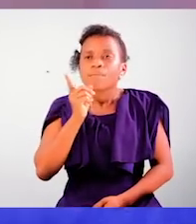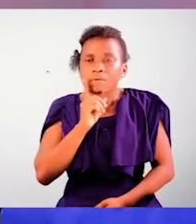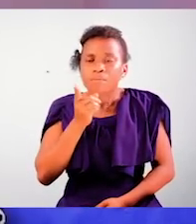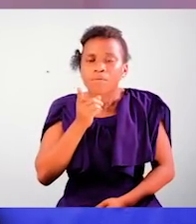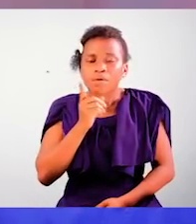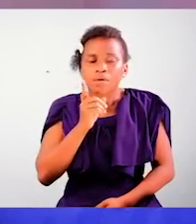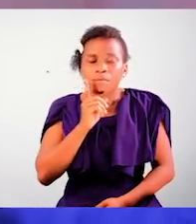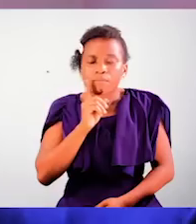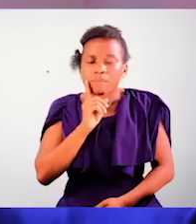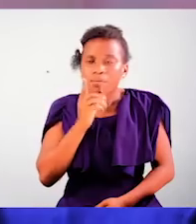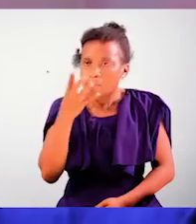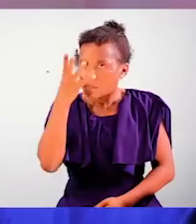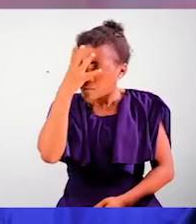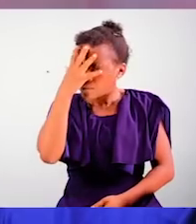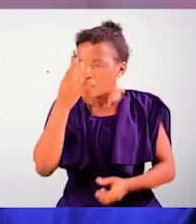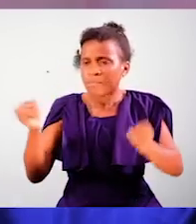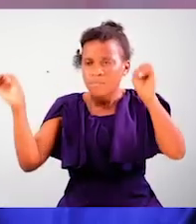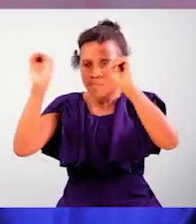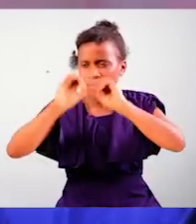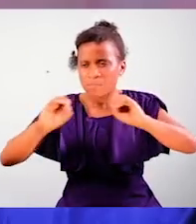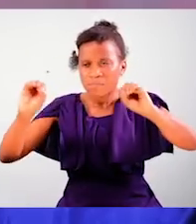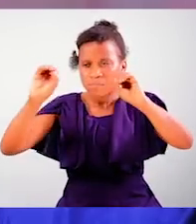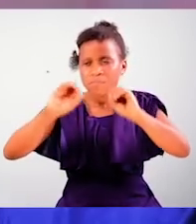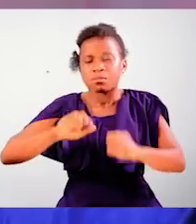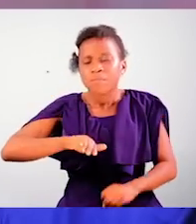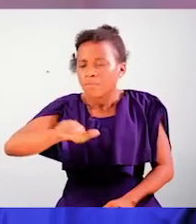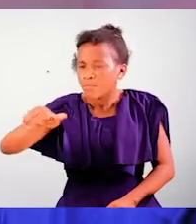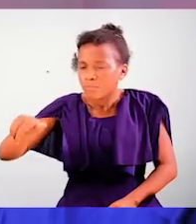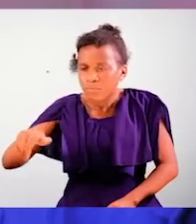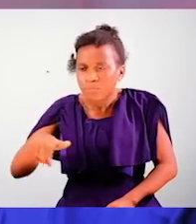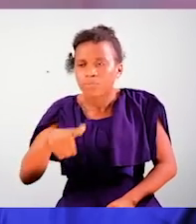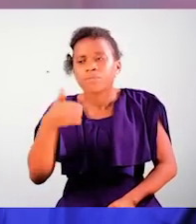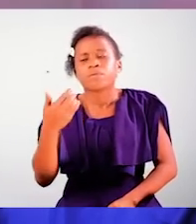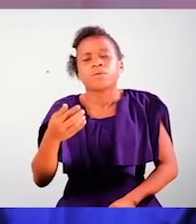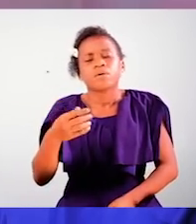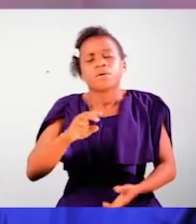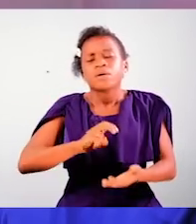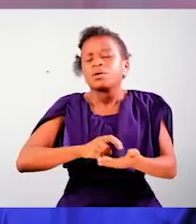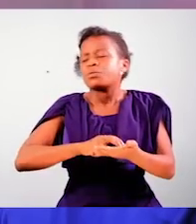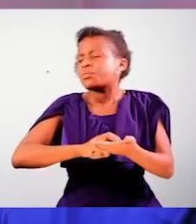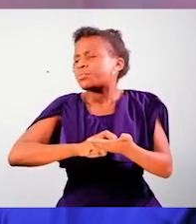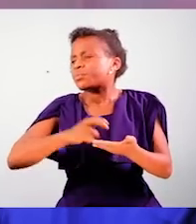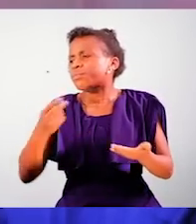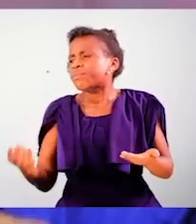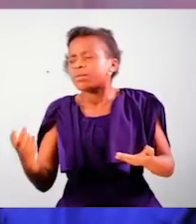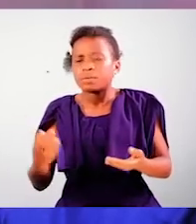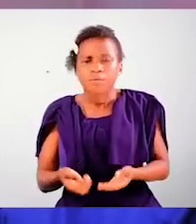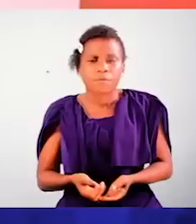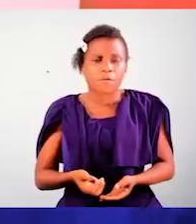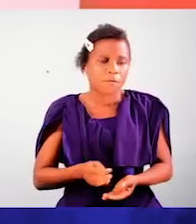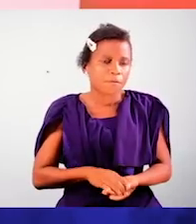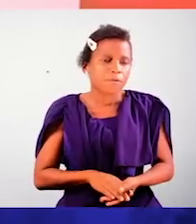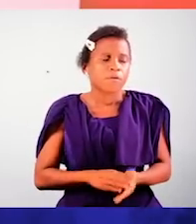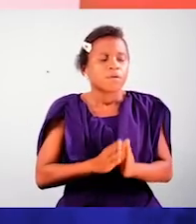asione aibu. Kama yeye anavyosema tusiwaonee aibu wezi, na yeye asiwaonee aibu wezi. Waondolewe. Asante sana Bante. Usiangalie cheo cha